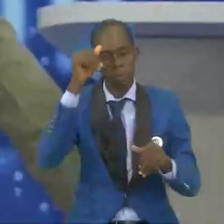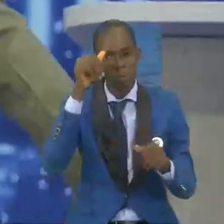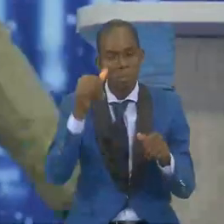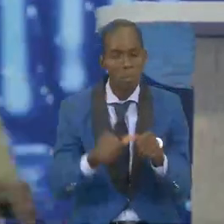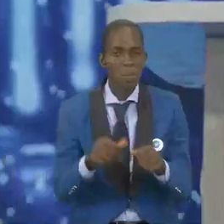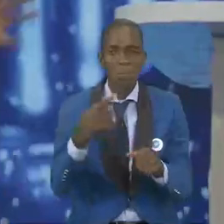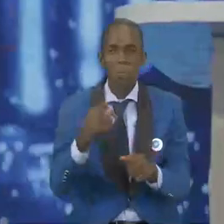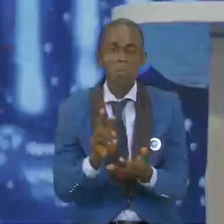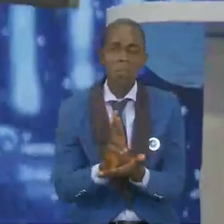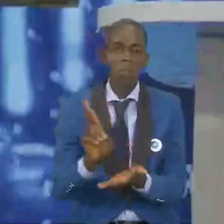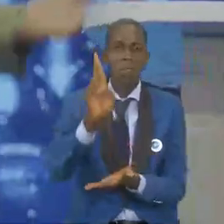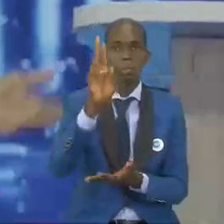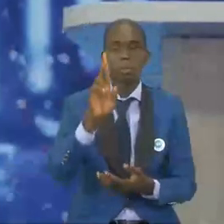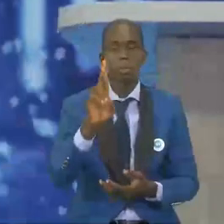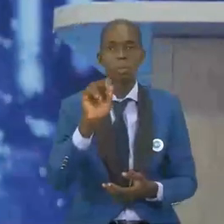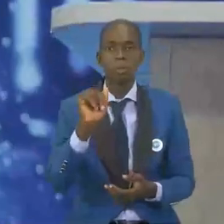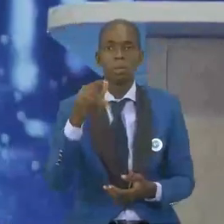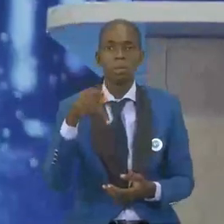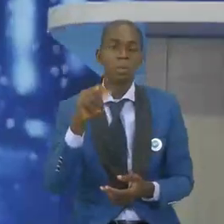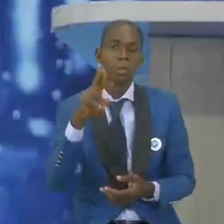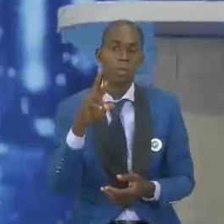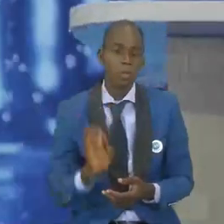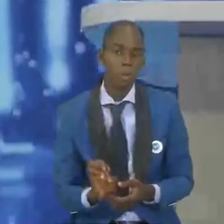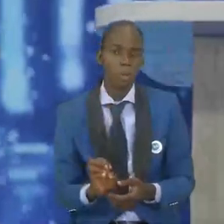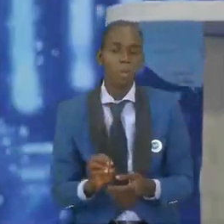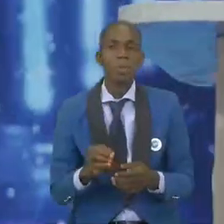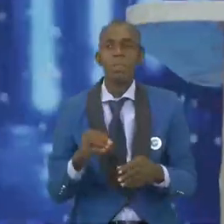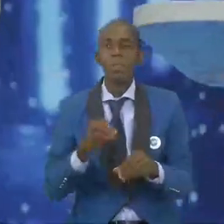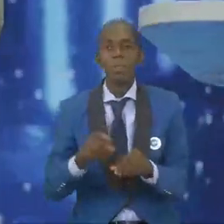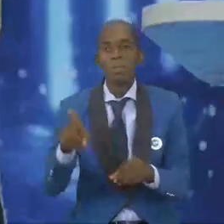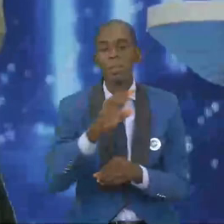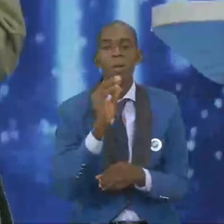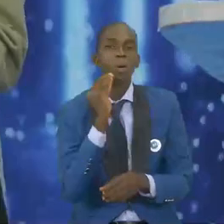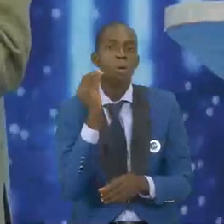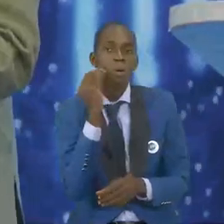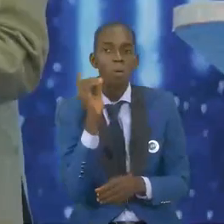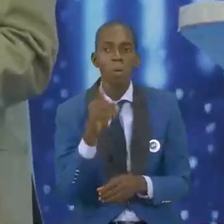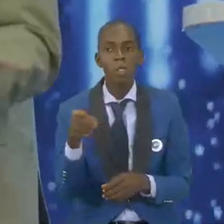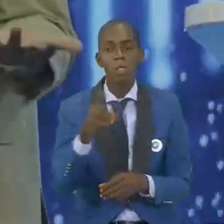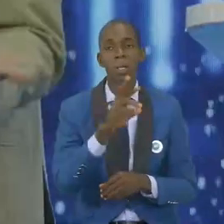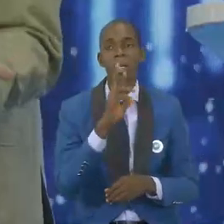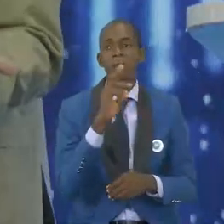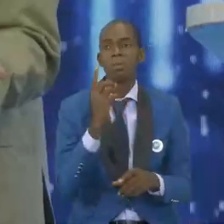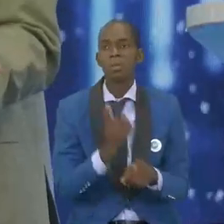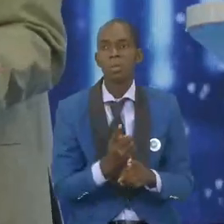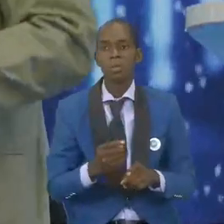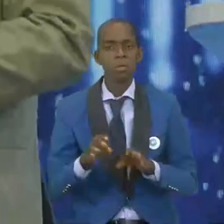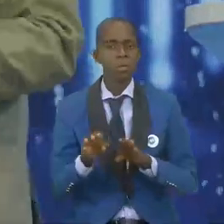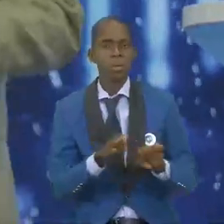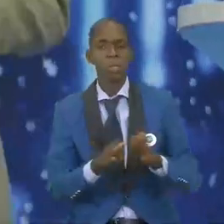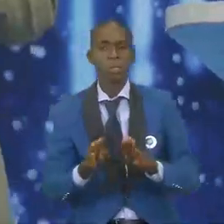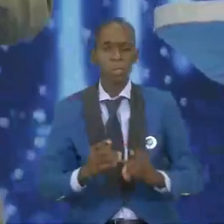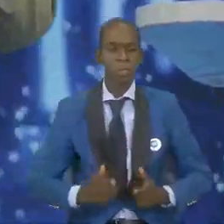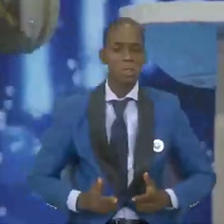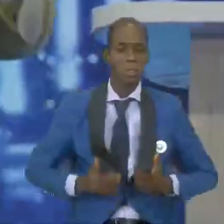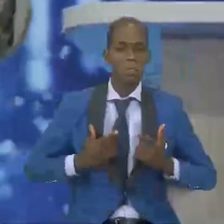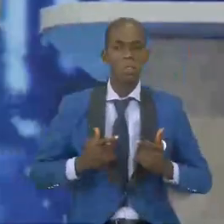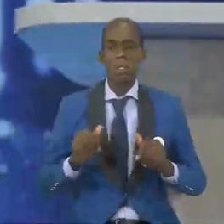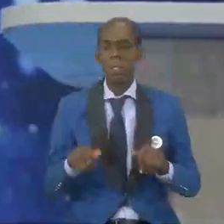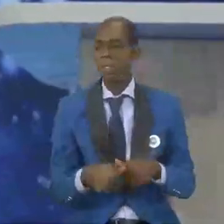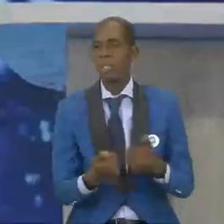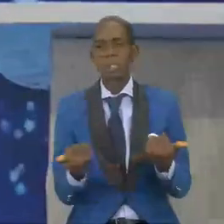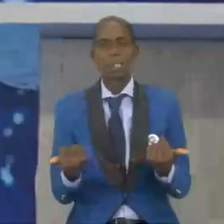pas l'enlèvement. Dans leur foyer, n'importe où ils sont, ils vivent n'importe comment. Nous sommes venus